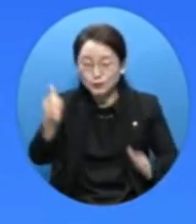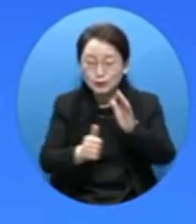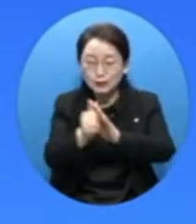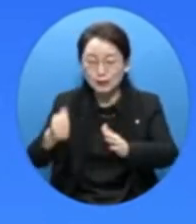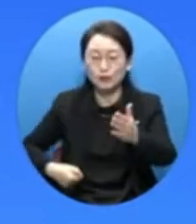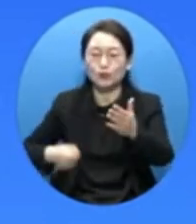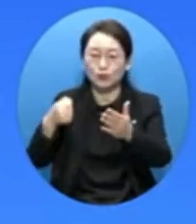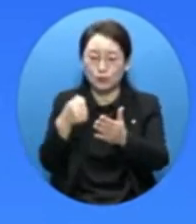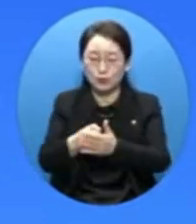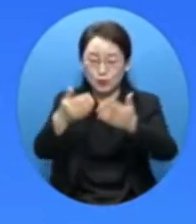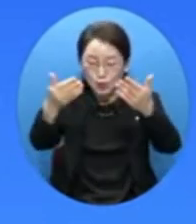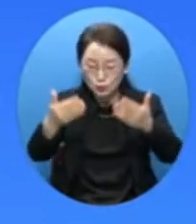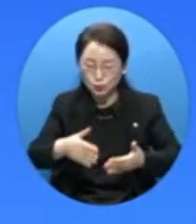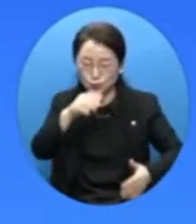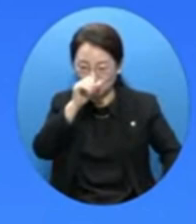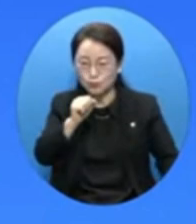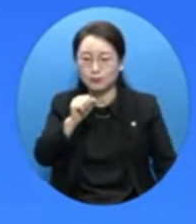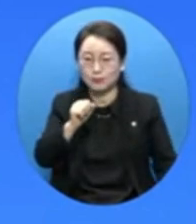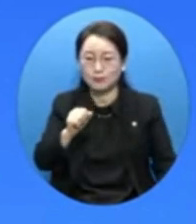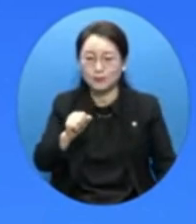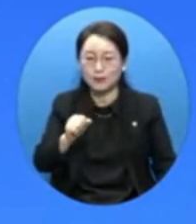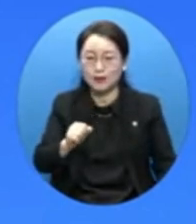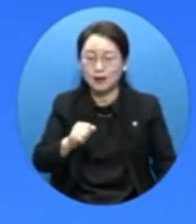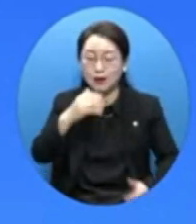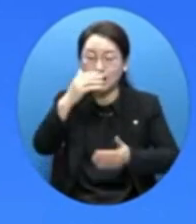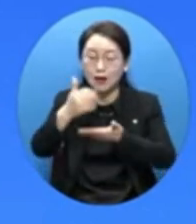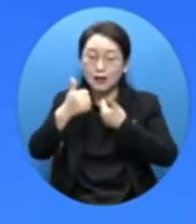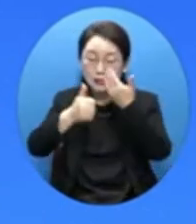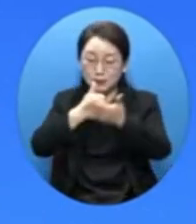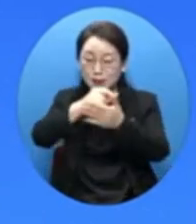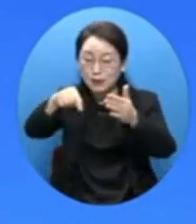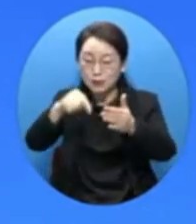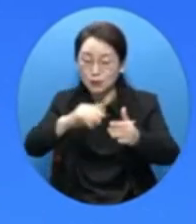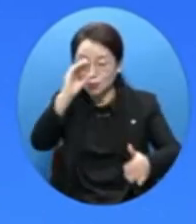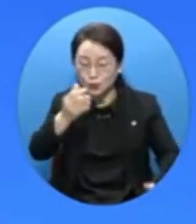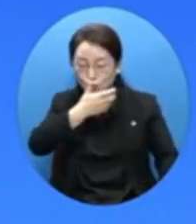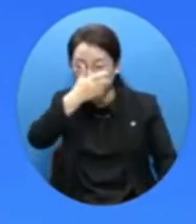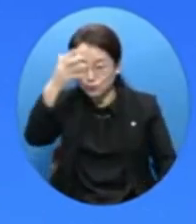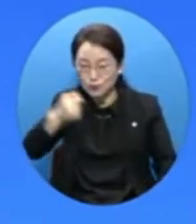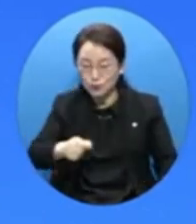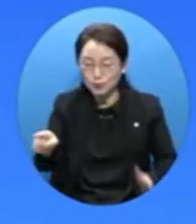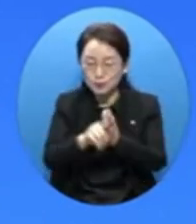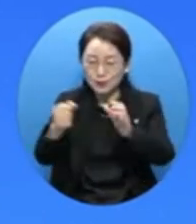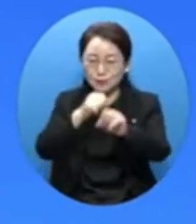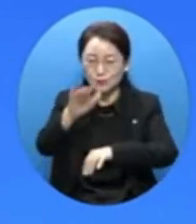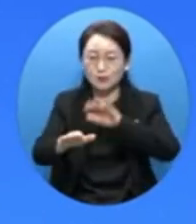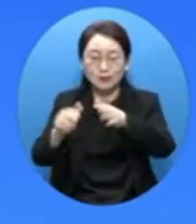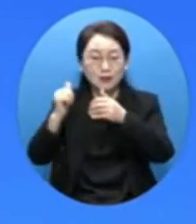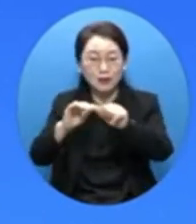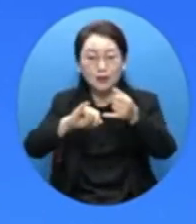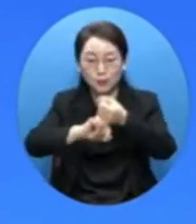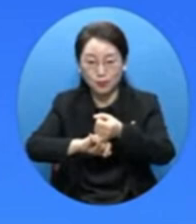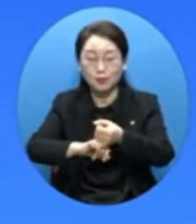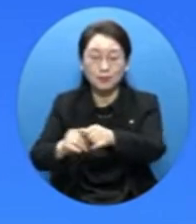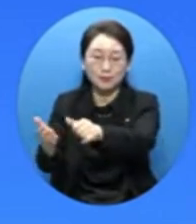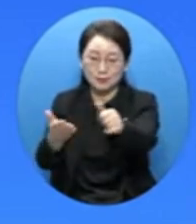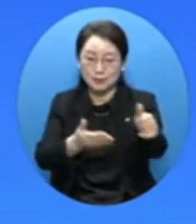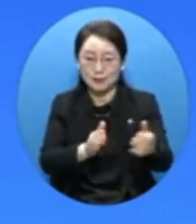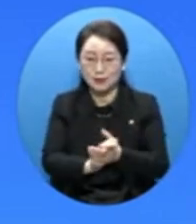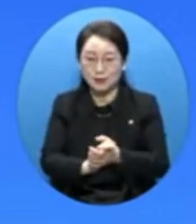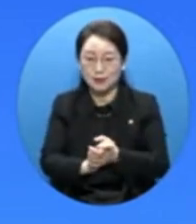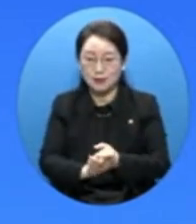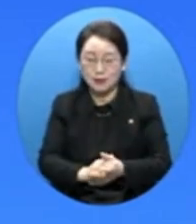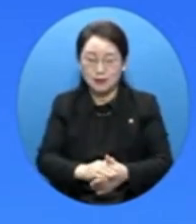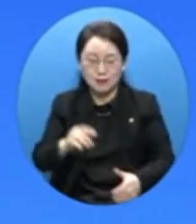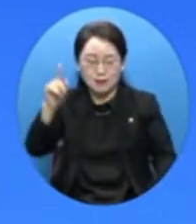주시는 좋으신 하나님이신 것입니다. 주님에서 거룩한 꿈과 희망을 갖고 믿음으로 전진 또 전진해 나가는 여러분 모두가 되기를 바랍니다. 하나님